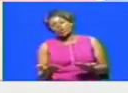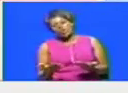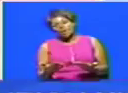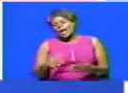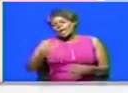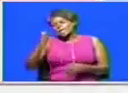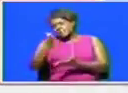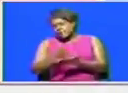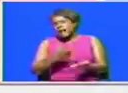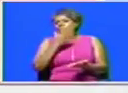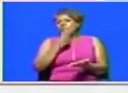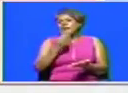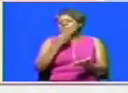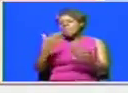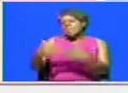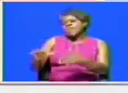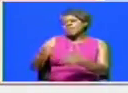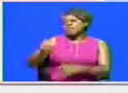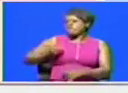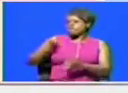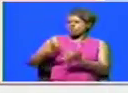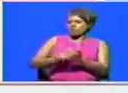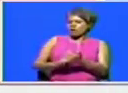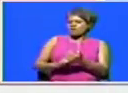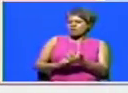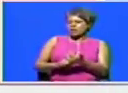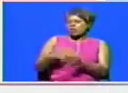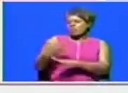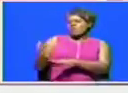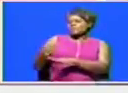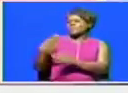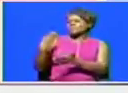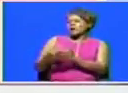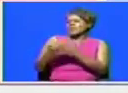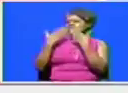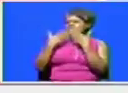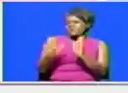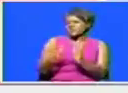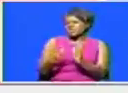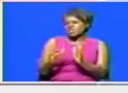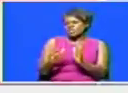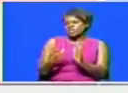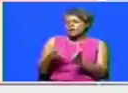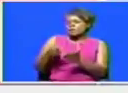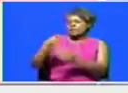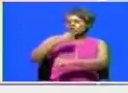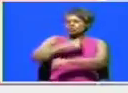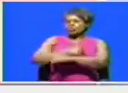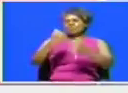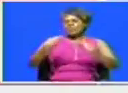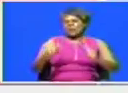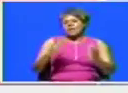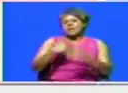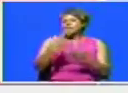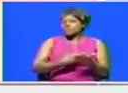wanaume wengine pia wameacha mabibi zao. Umeenda kwa baba umeharibia pesa kule, bibi hata yule mjamaliza school fees. Shule nyingi saizi wamesema wiki